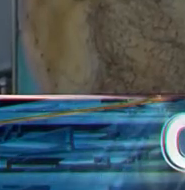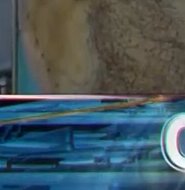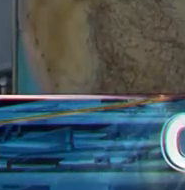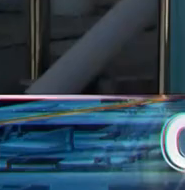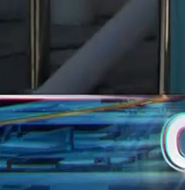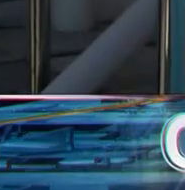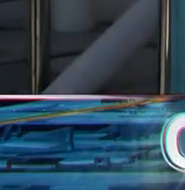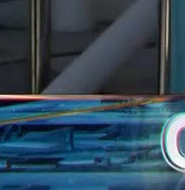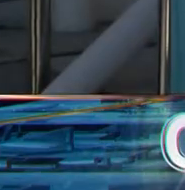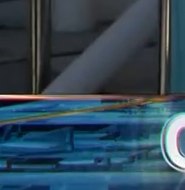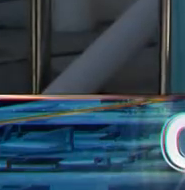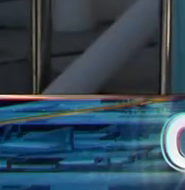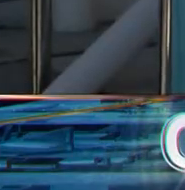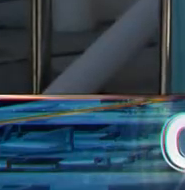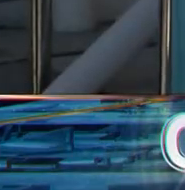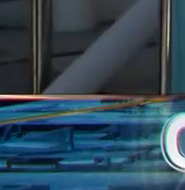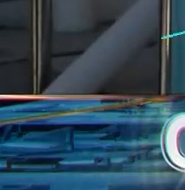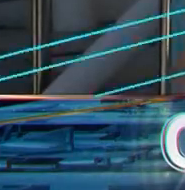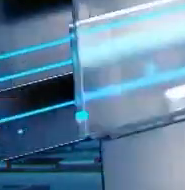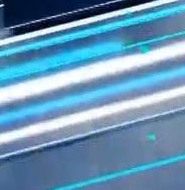и попрощались с родными пенатами.